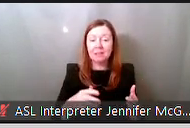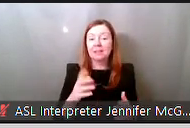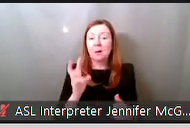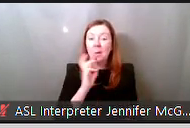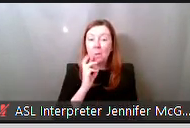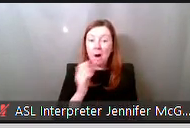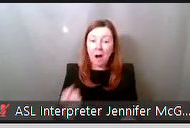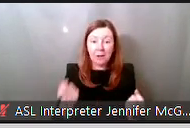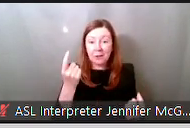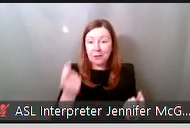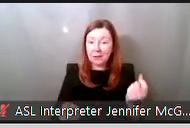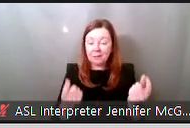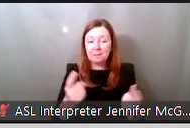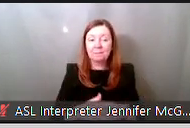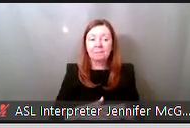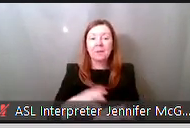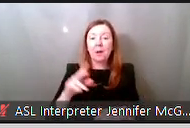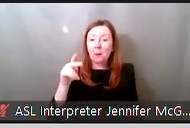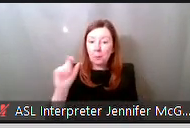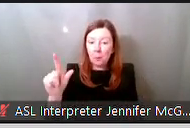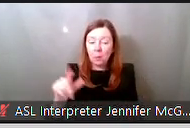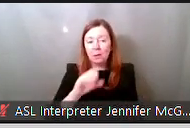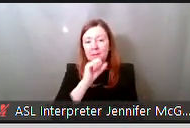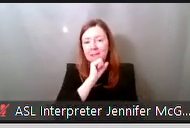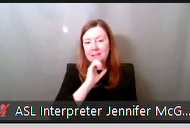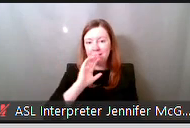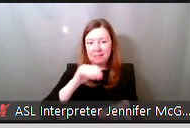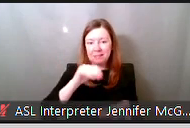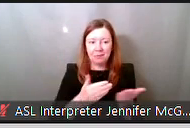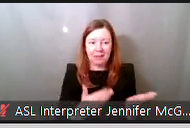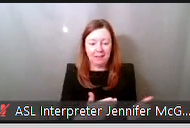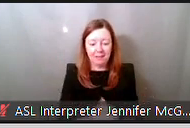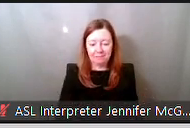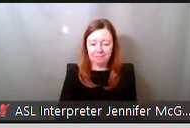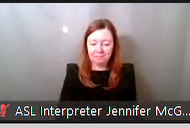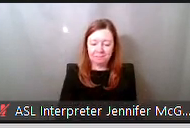样看看炎热指数对你们的来说的影响